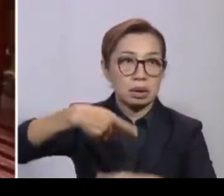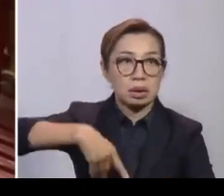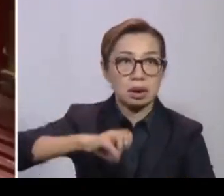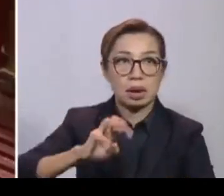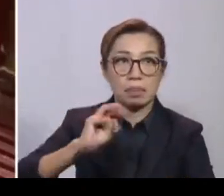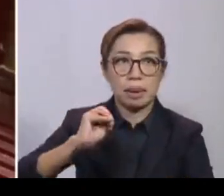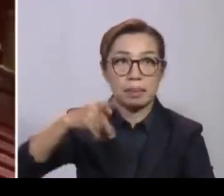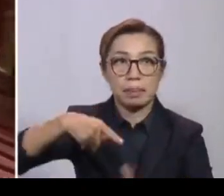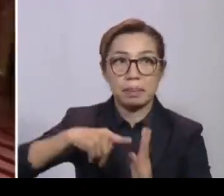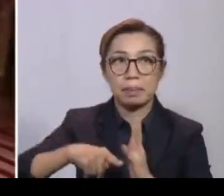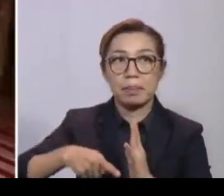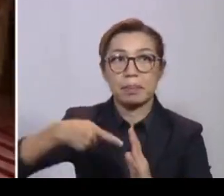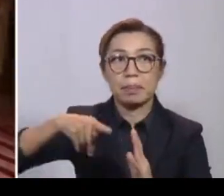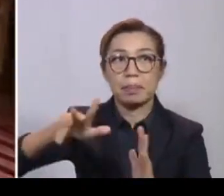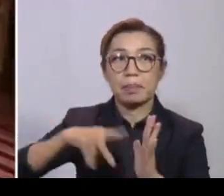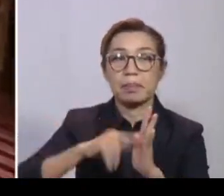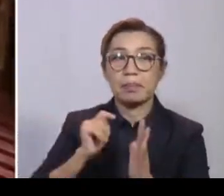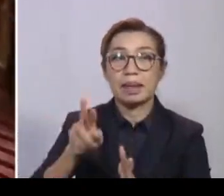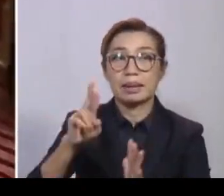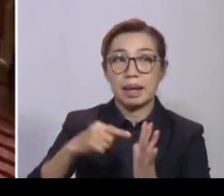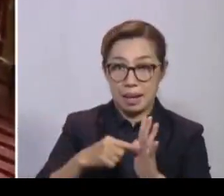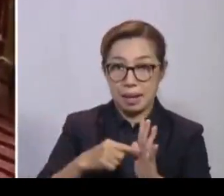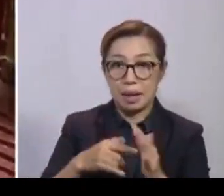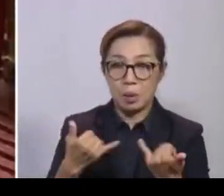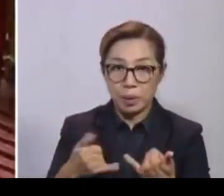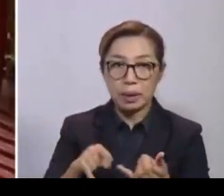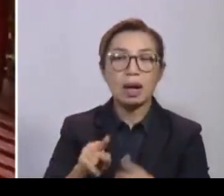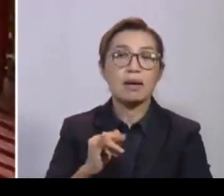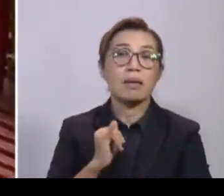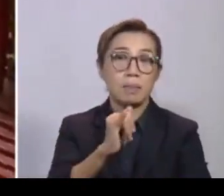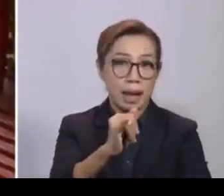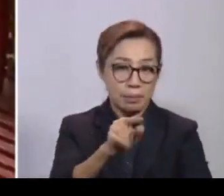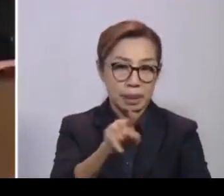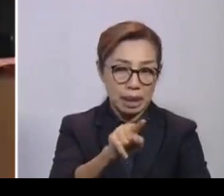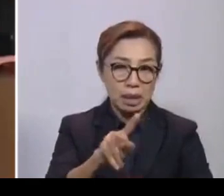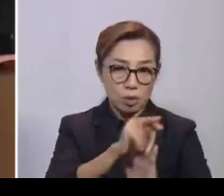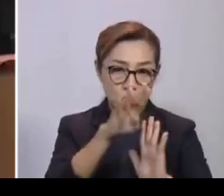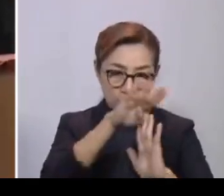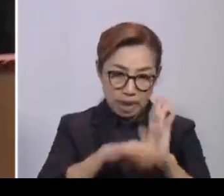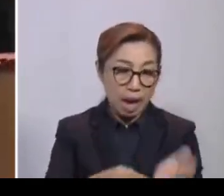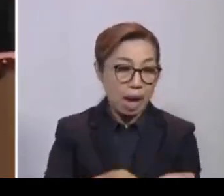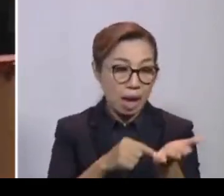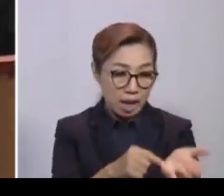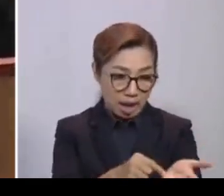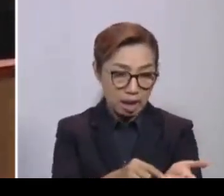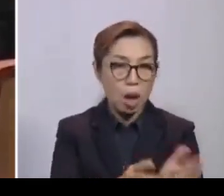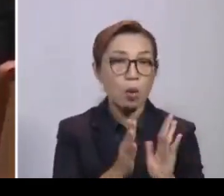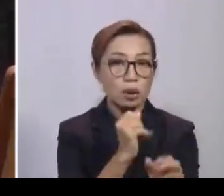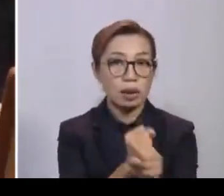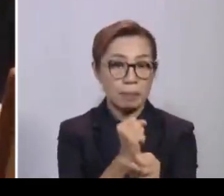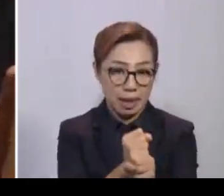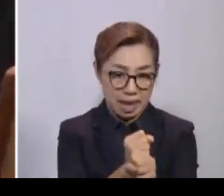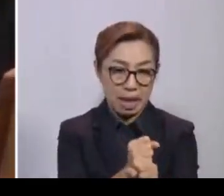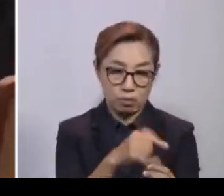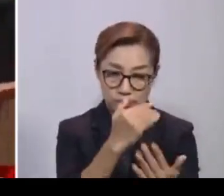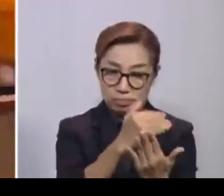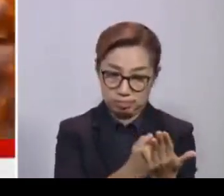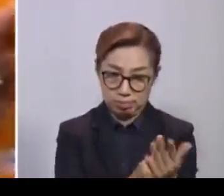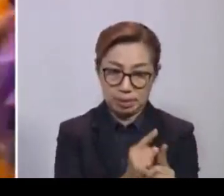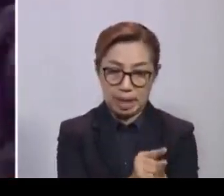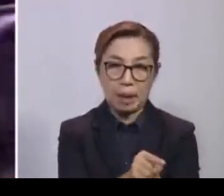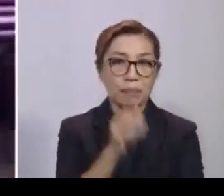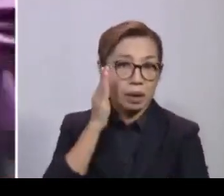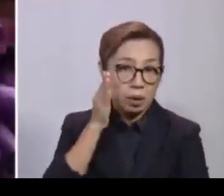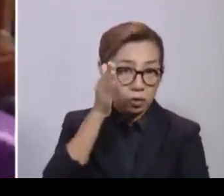ภัทราวิชัยกุลวันนี้ก็เข้าสักการะสิ่งศักดิ์สิทธิ์และมอบหมายนโยบายให้กับผู้บริหารกระทรวงและบอกว่าหลังจากนี้ก็